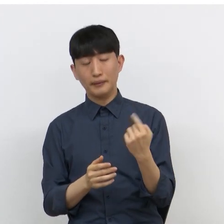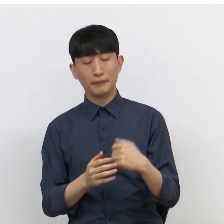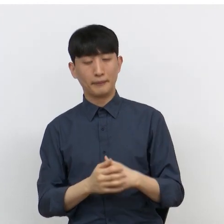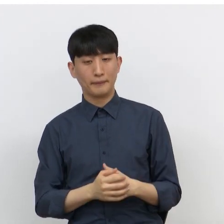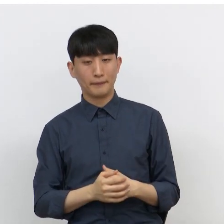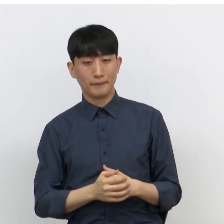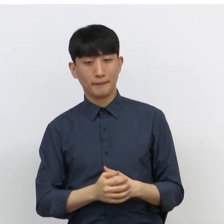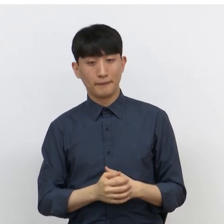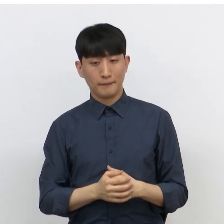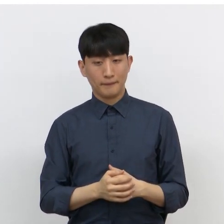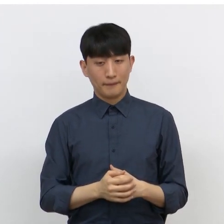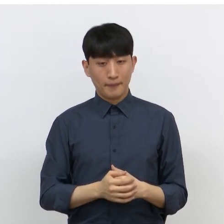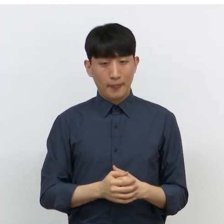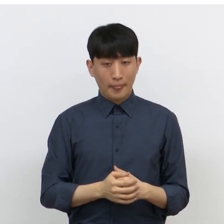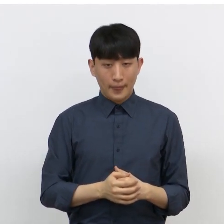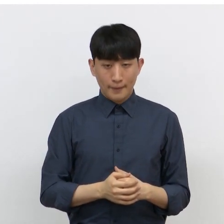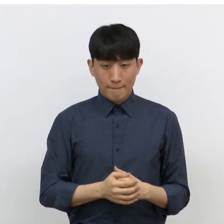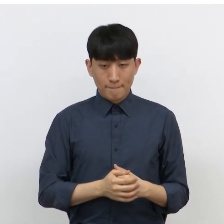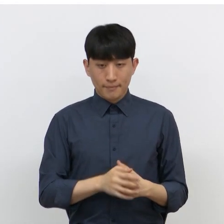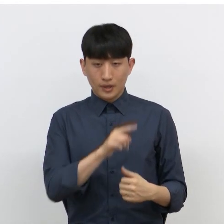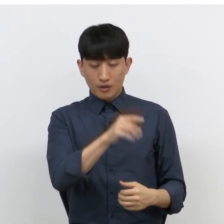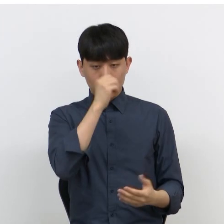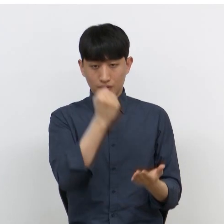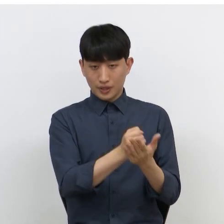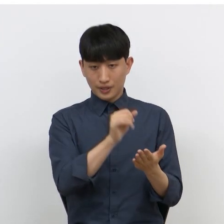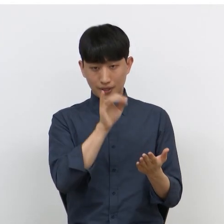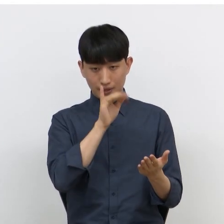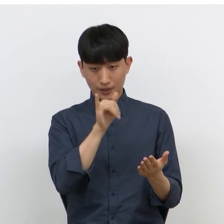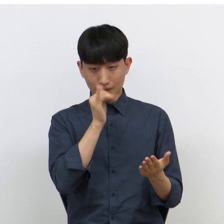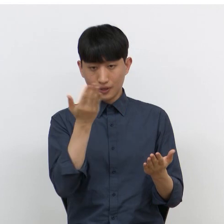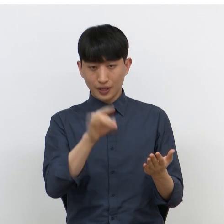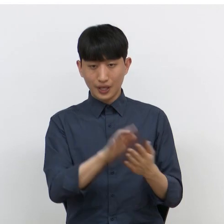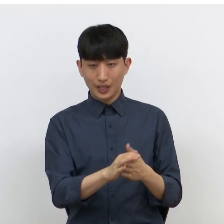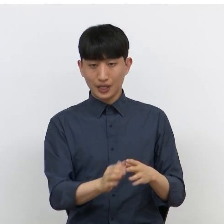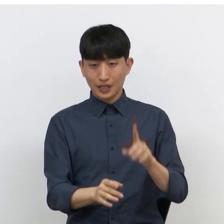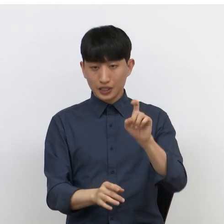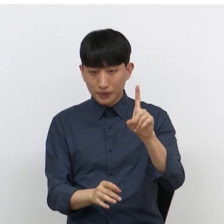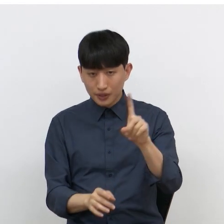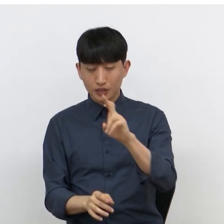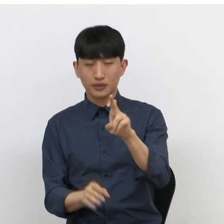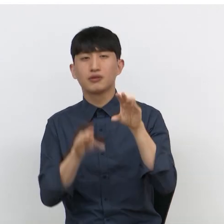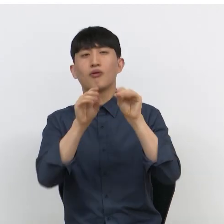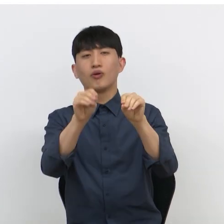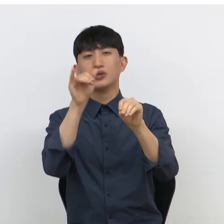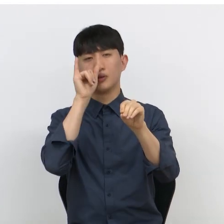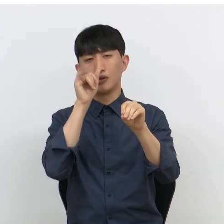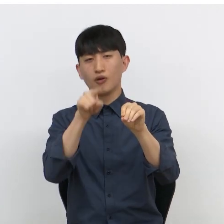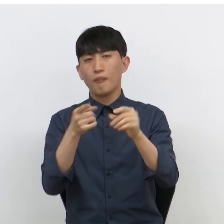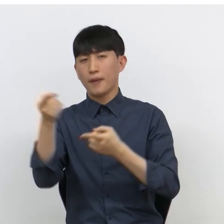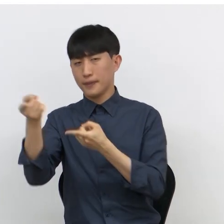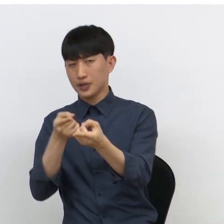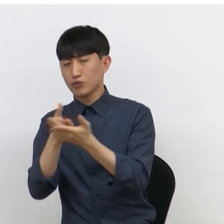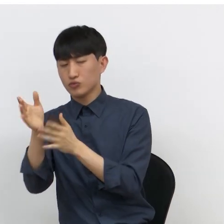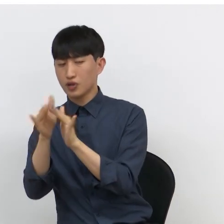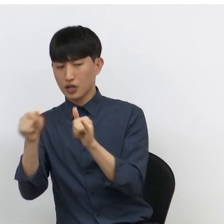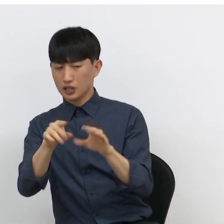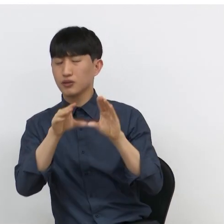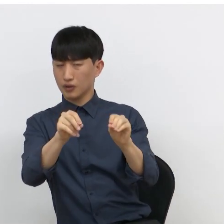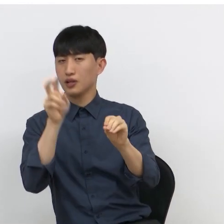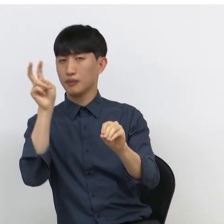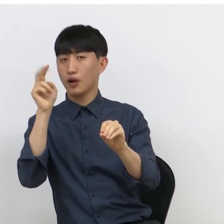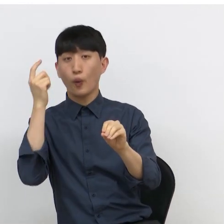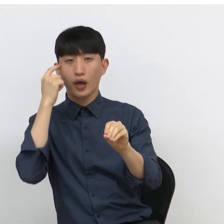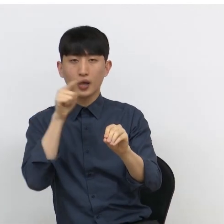맨 처음에 왔는데 지금 임피던스가 정상인데 11변과 12변이 꺼져 있죠. 이것은 매핑하는 사람이 임의적으로 껐습니다. 아마도